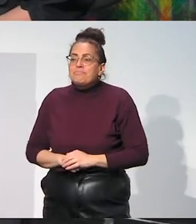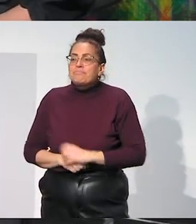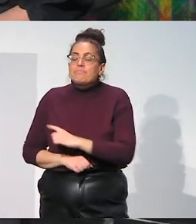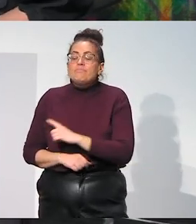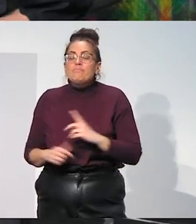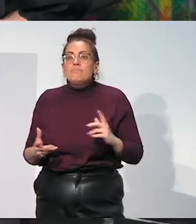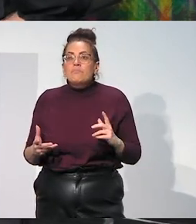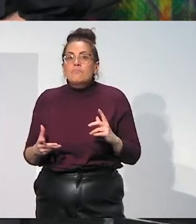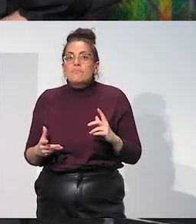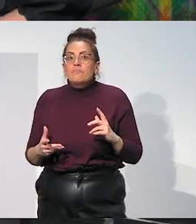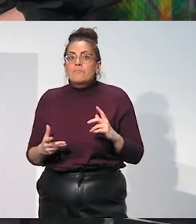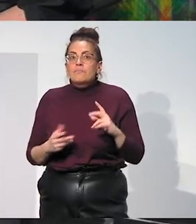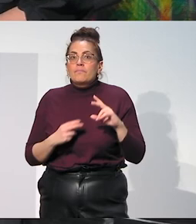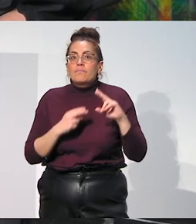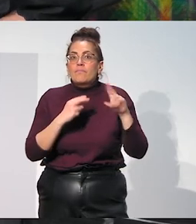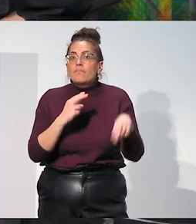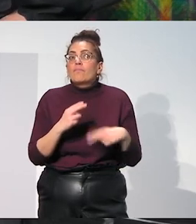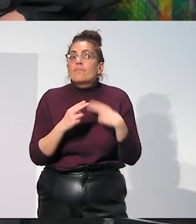manière aussi...